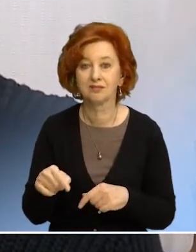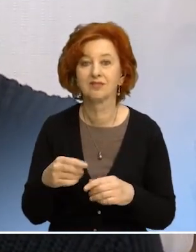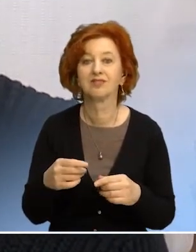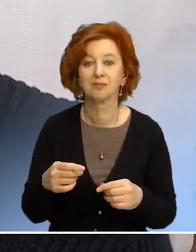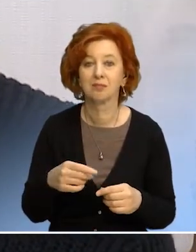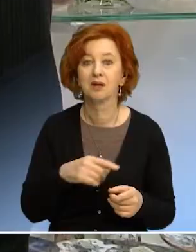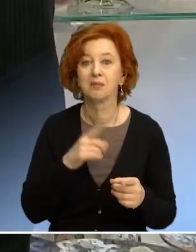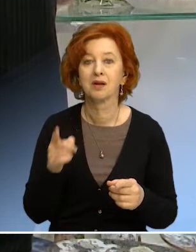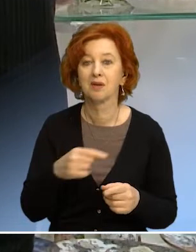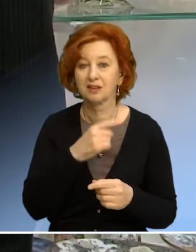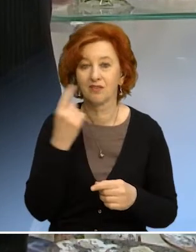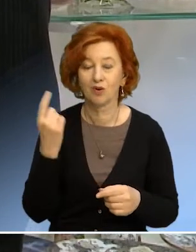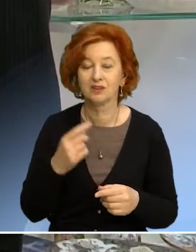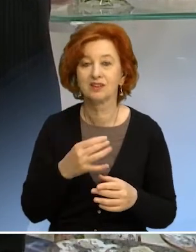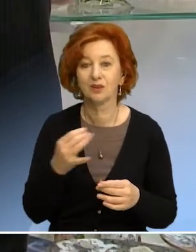столичных